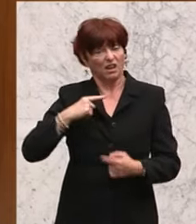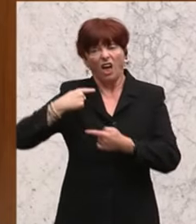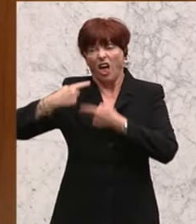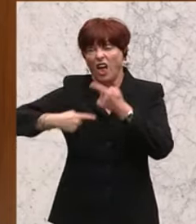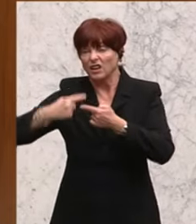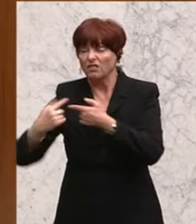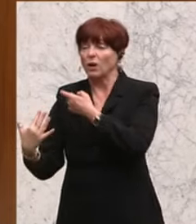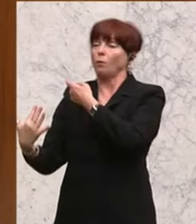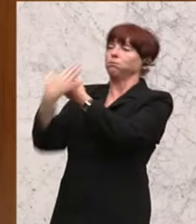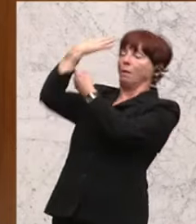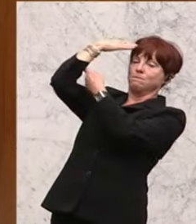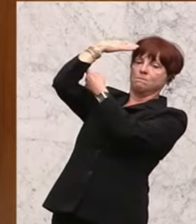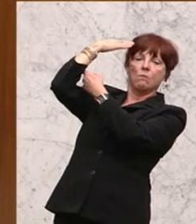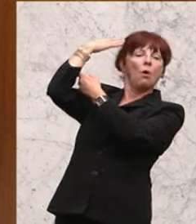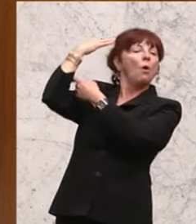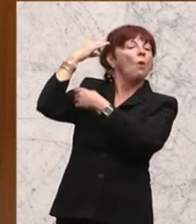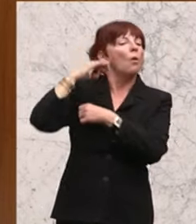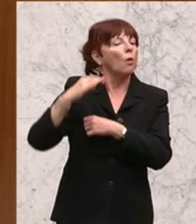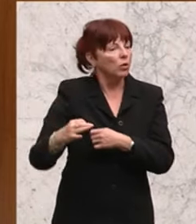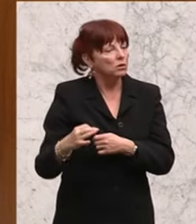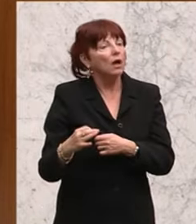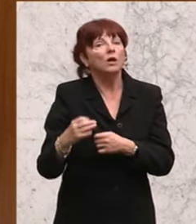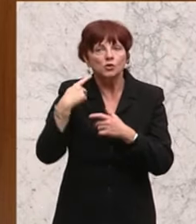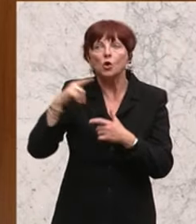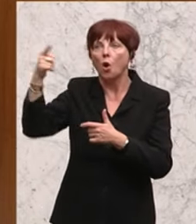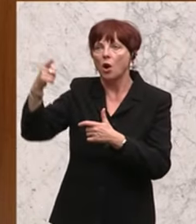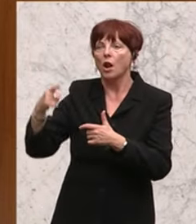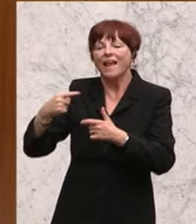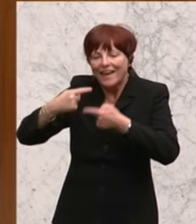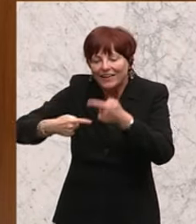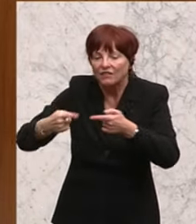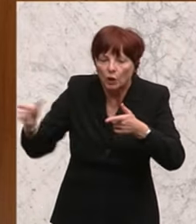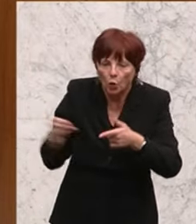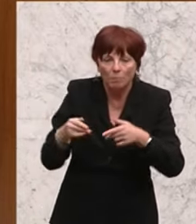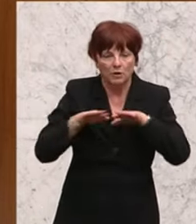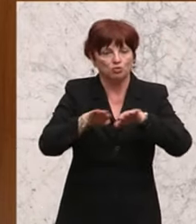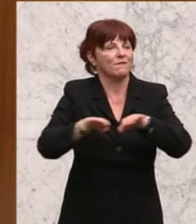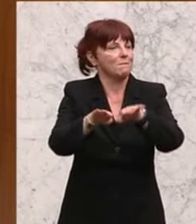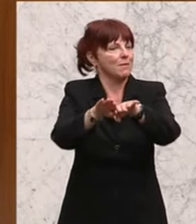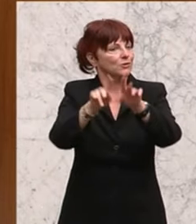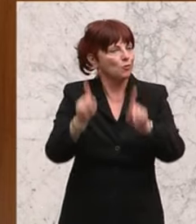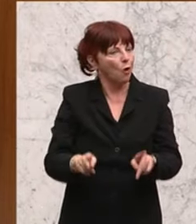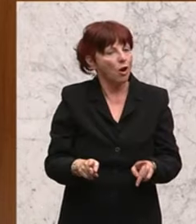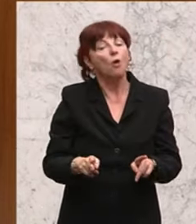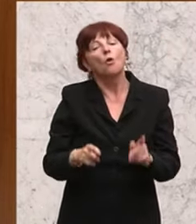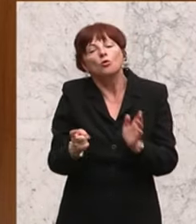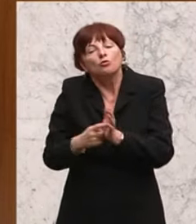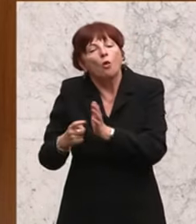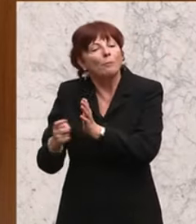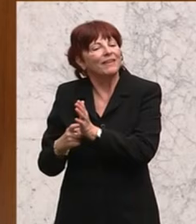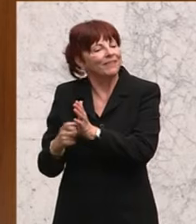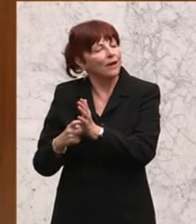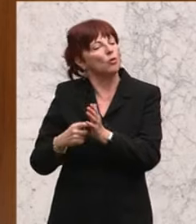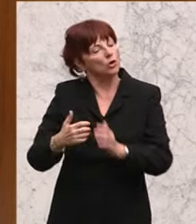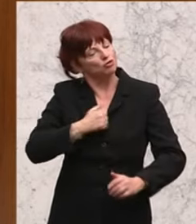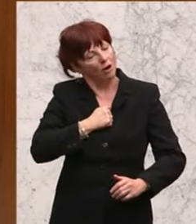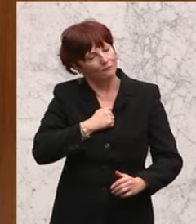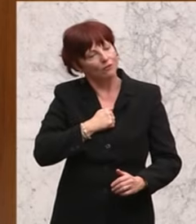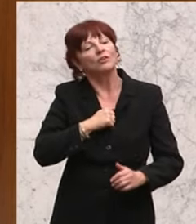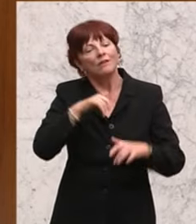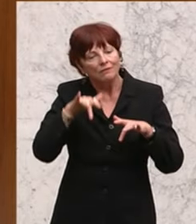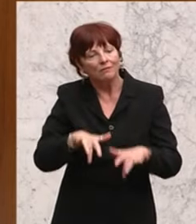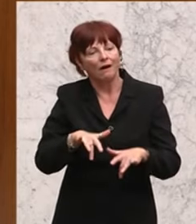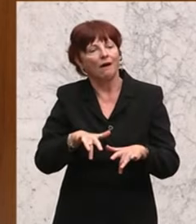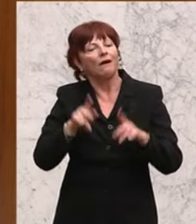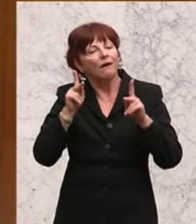uns zukommen, oder geht es uns darum, diesen Ball aufzunehmen und rechtzeitig die Voraussetzungen zu schaffen, damit Österreich erfolgreich in